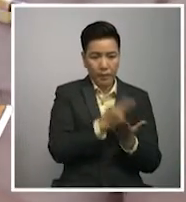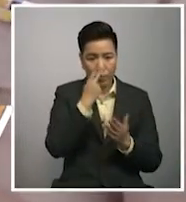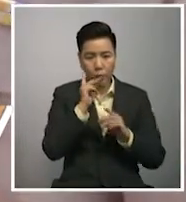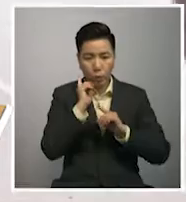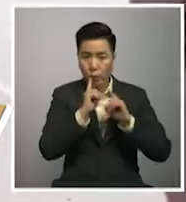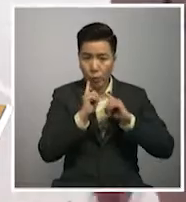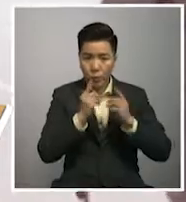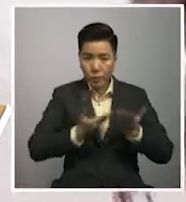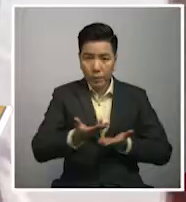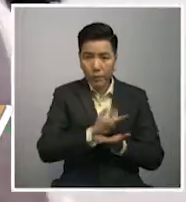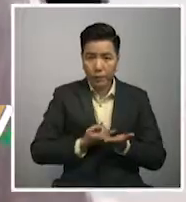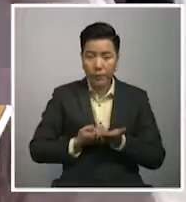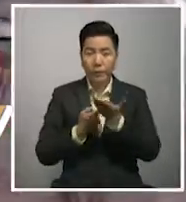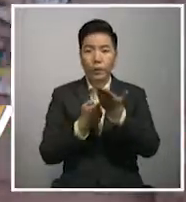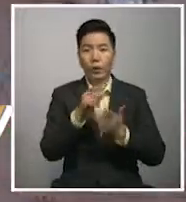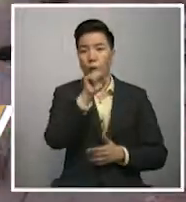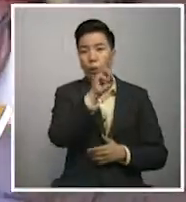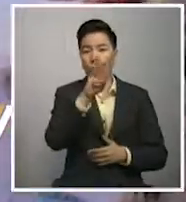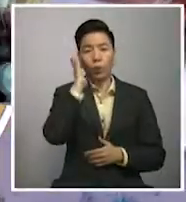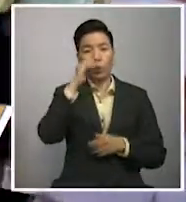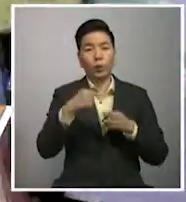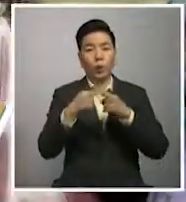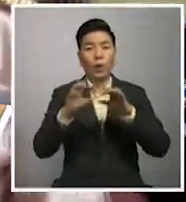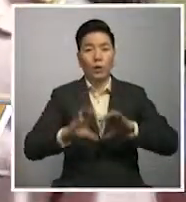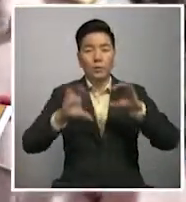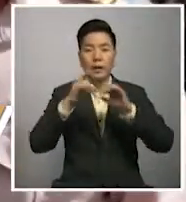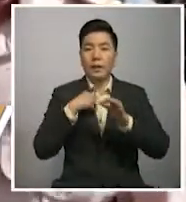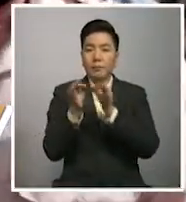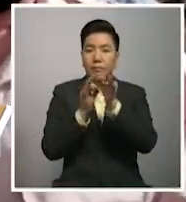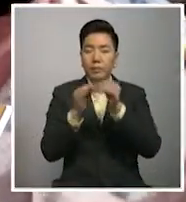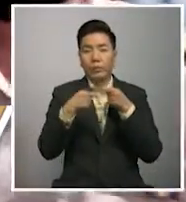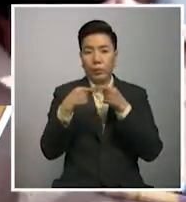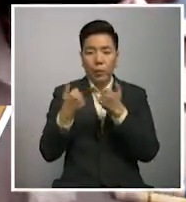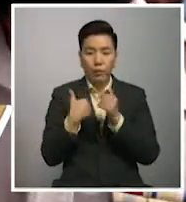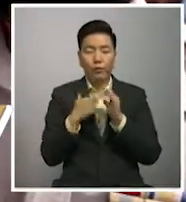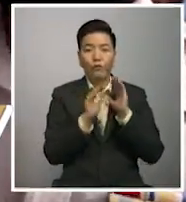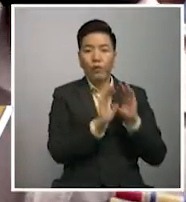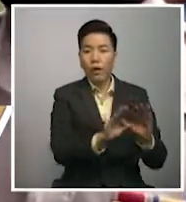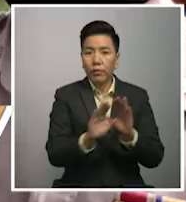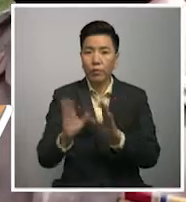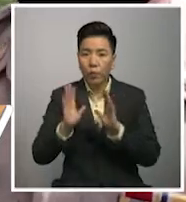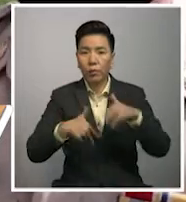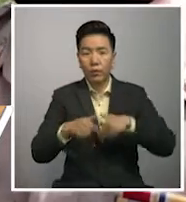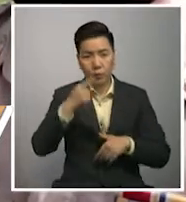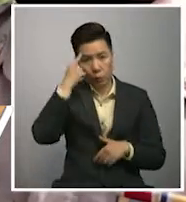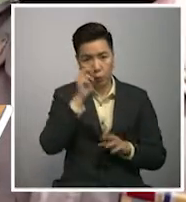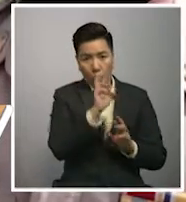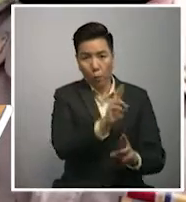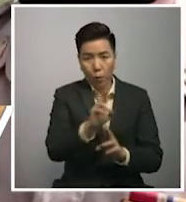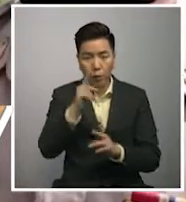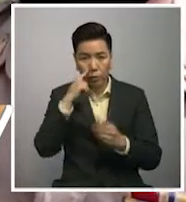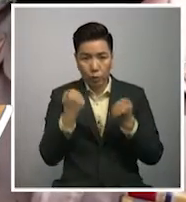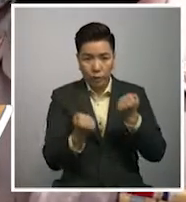และเสนอแนวทางต่อวุฒิสภาเพื่อเสนอต่อไปยังรัฐบาลต่อไปทั้งนี้ขอฝากพี่น้องประชาชนให้ระมัดระวังในการขับ